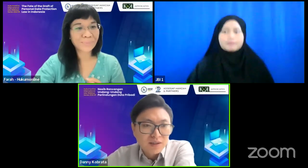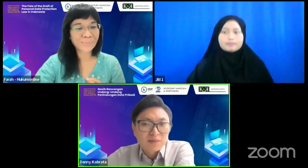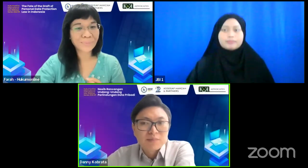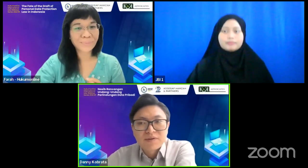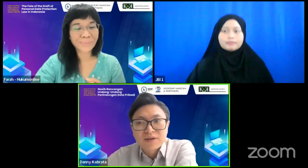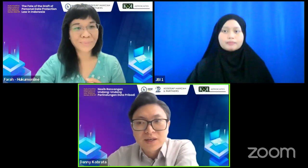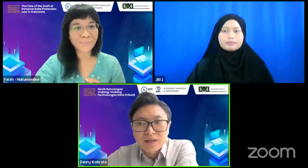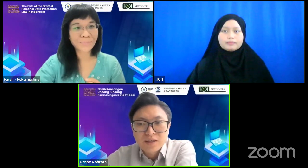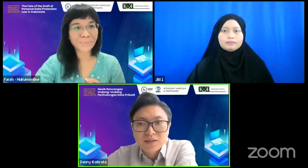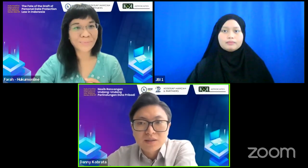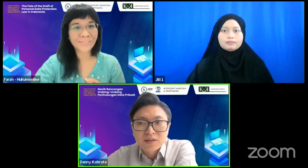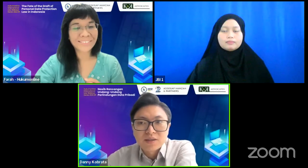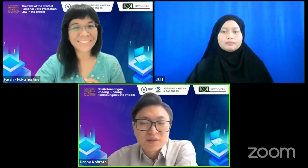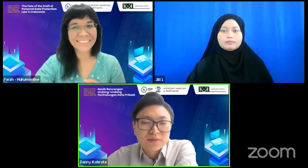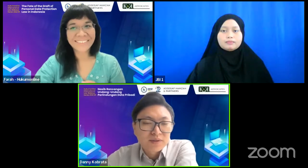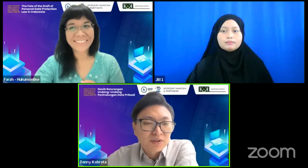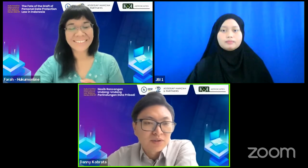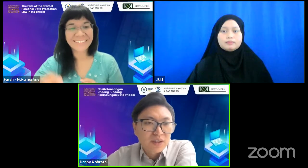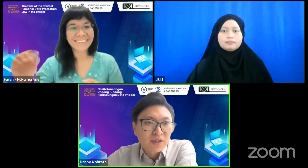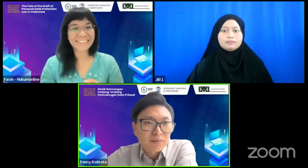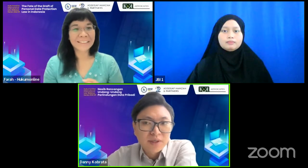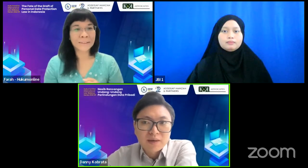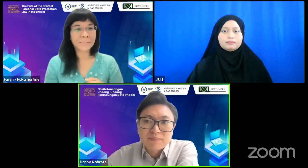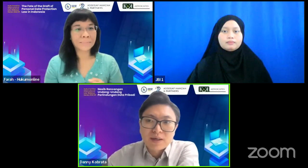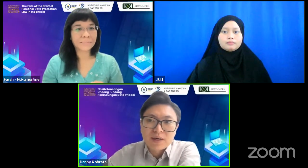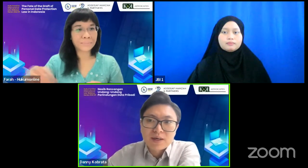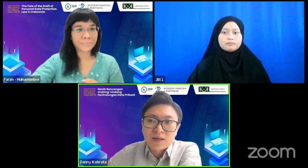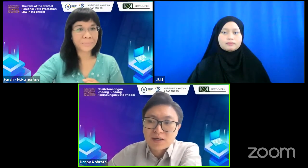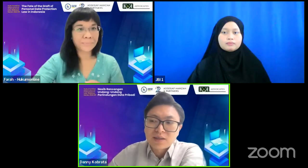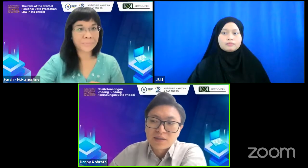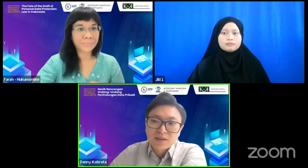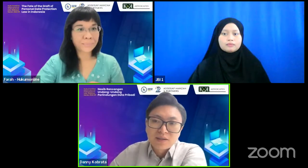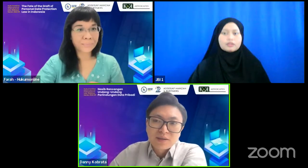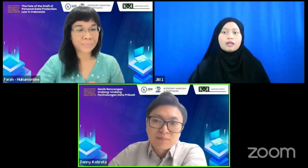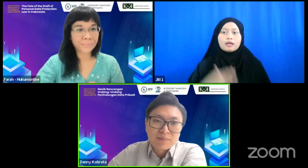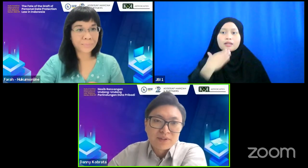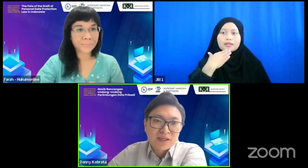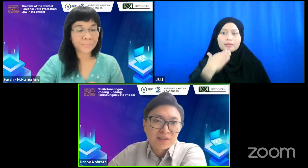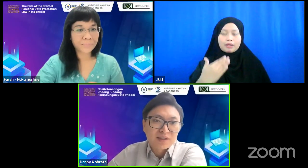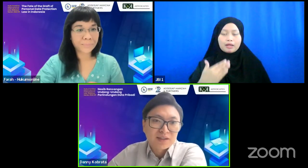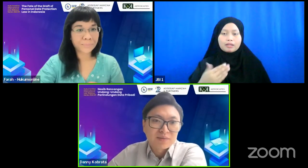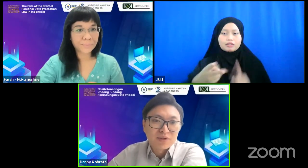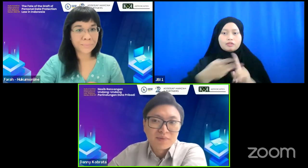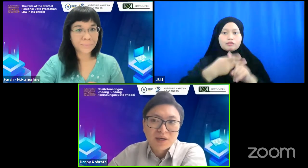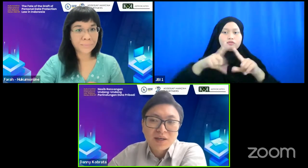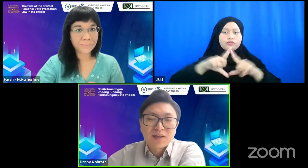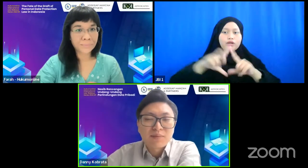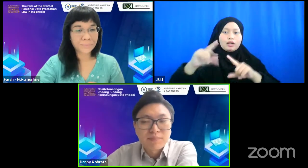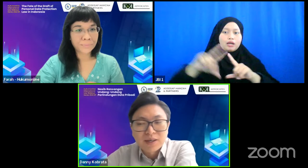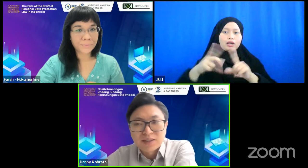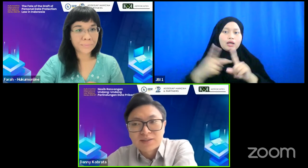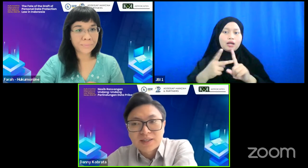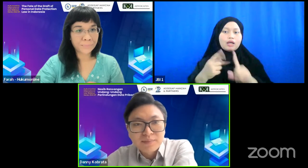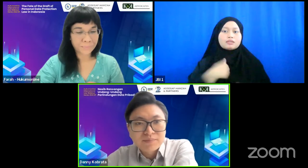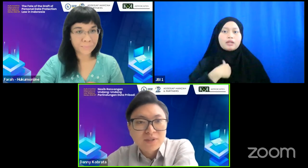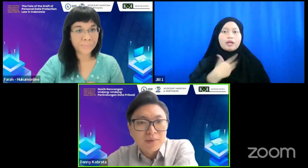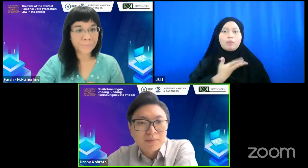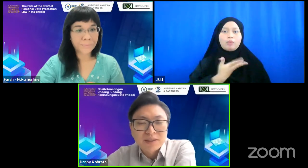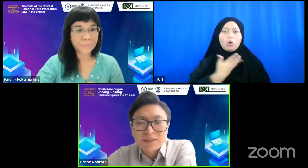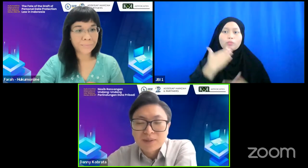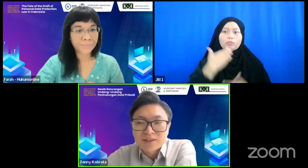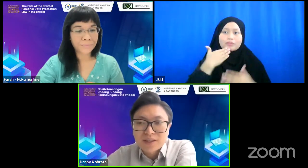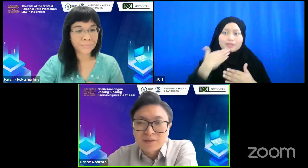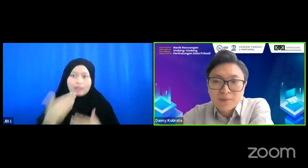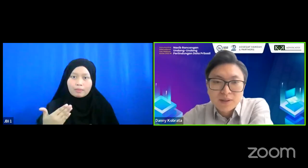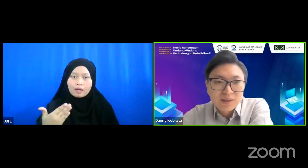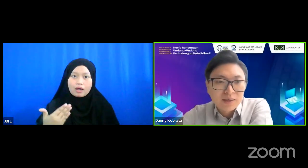kasih Mbak Farah Esa juga inilah muka pembicara kita sebelumnya ya Pak sen